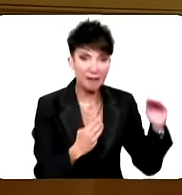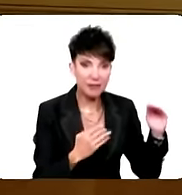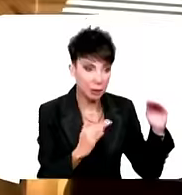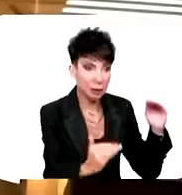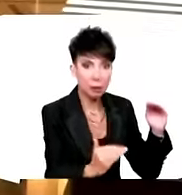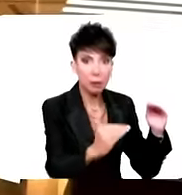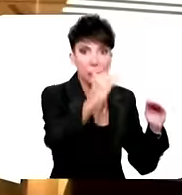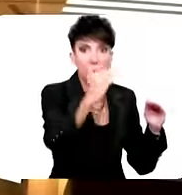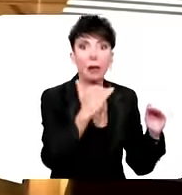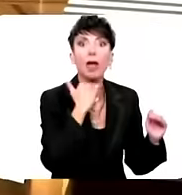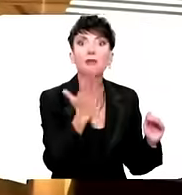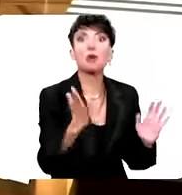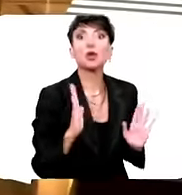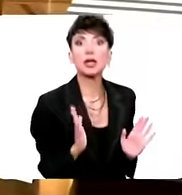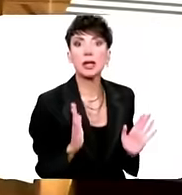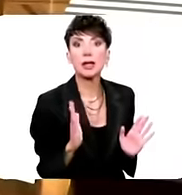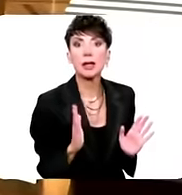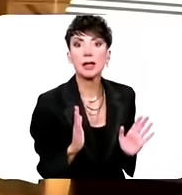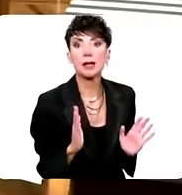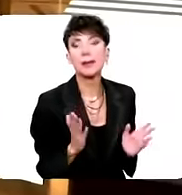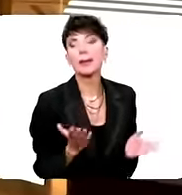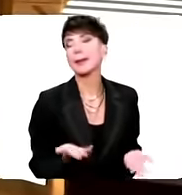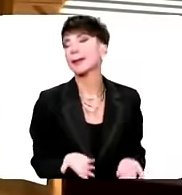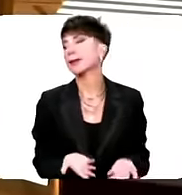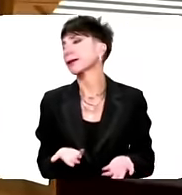Άρα αυτό είναι ενδεχομένως κάτι το οποίο πρέπει να προβληματίσει.